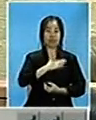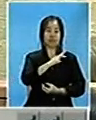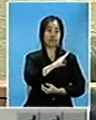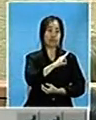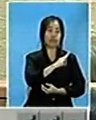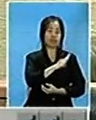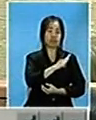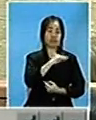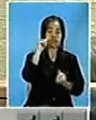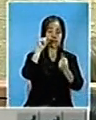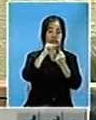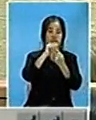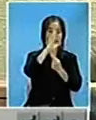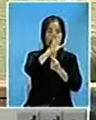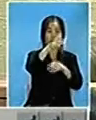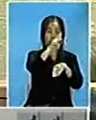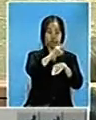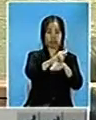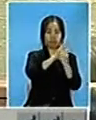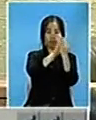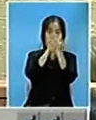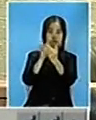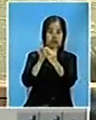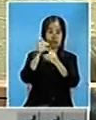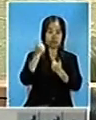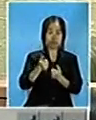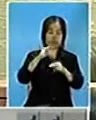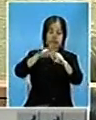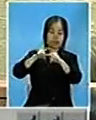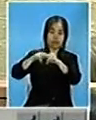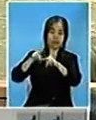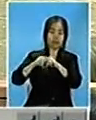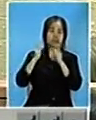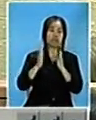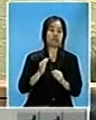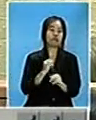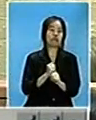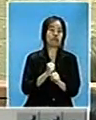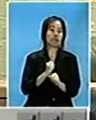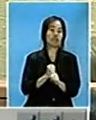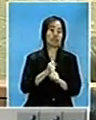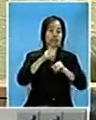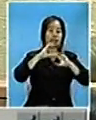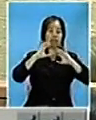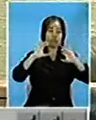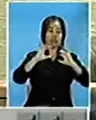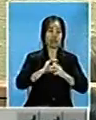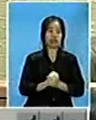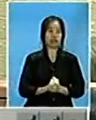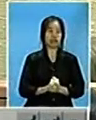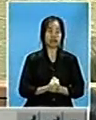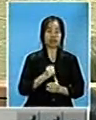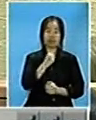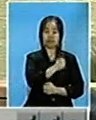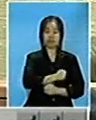ต่อท่านประธานถึงท่านผู้มารับฟังคำชี้แจงคือเจ้าหน้าที่ที่เป็นข้าราชการเท่านั้นซึ่งเป็นเรื่อง